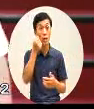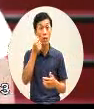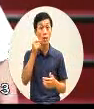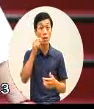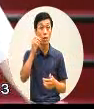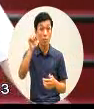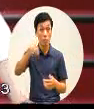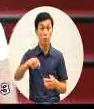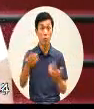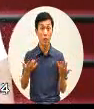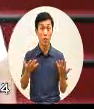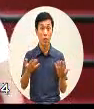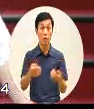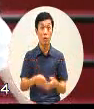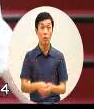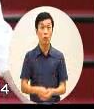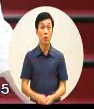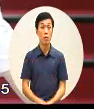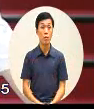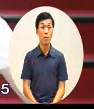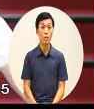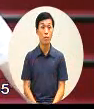你唔通讲要偷门取火。